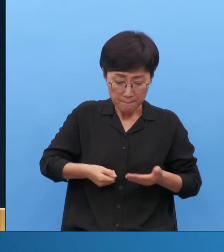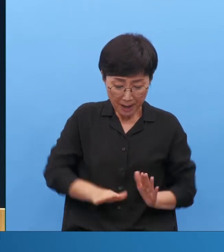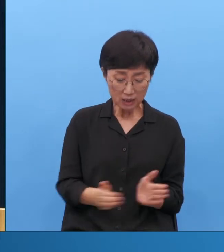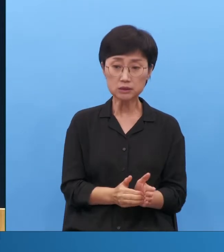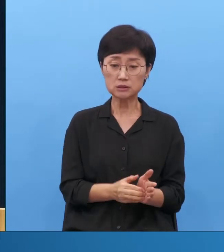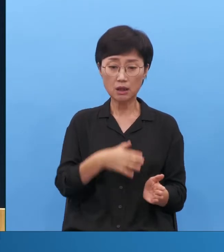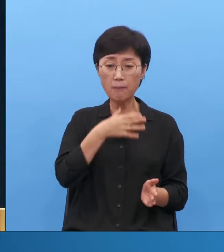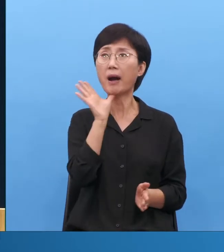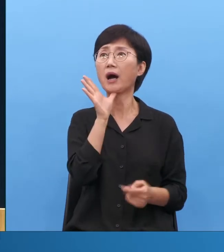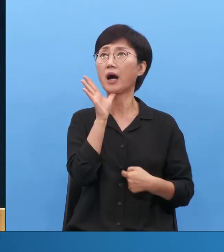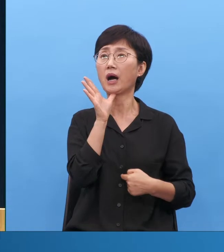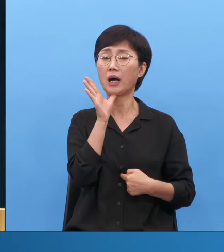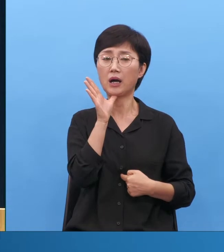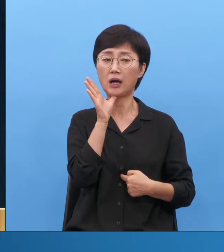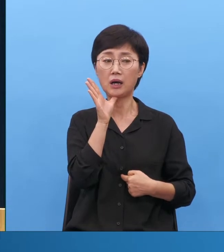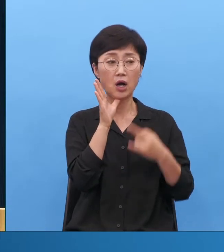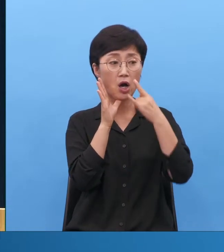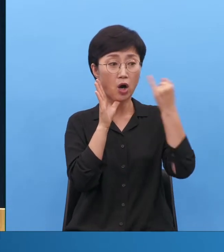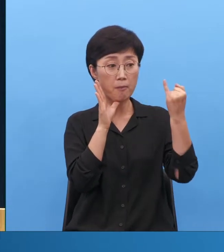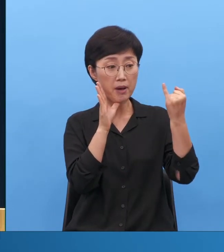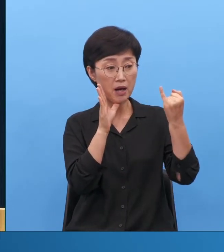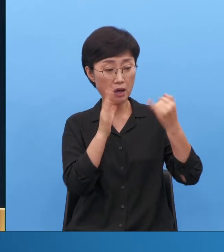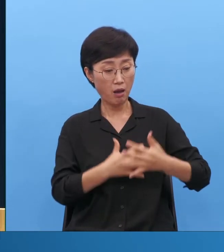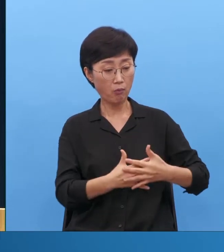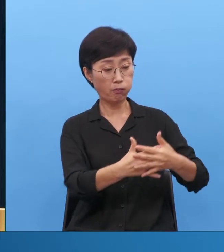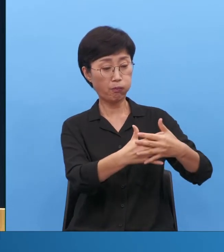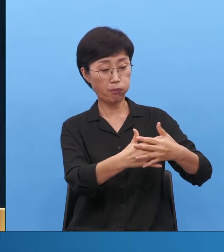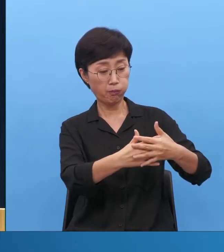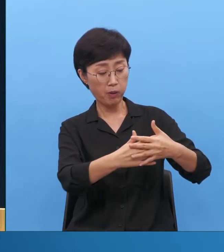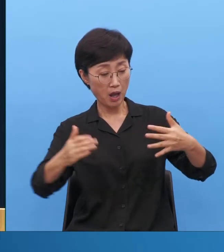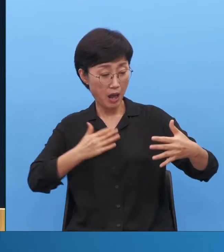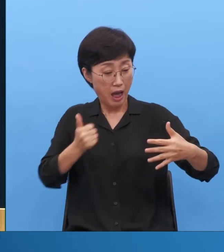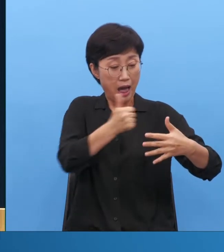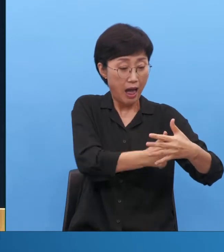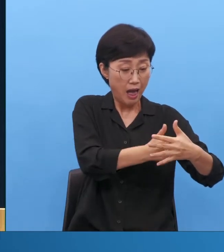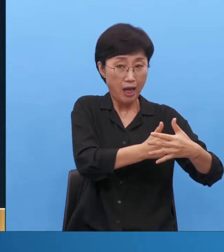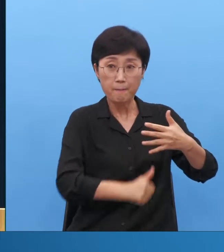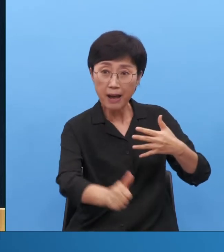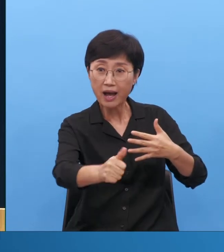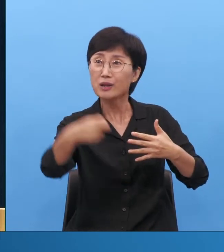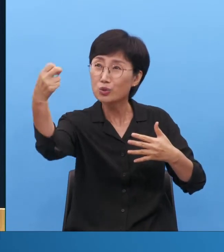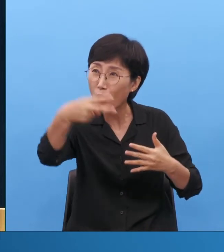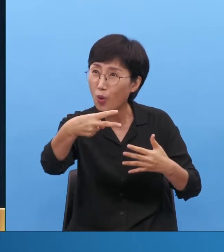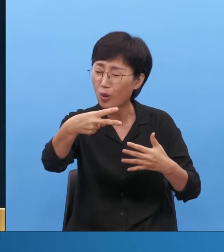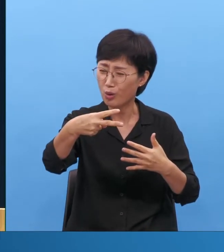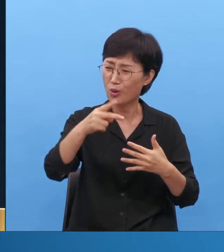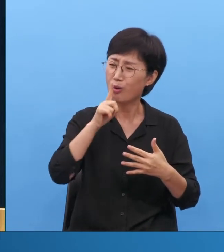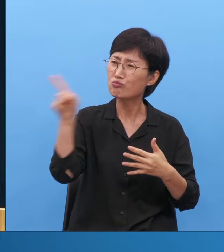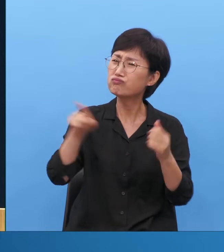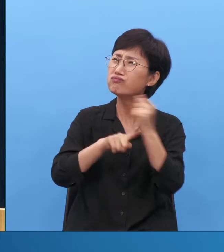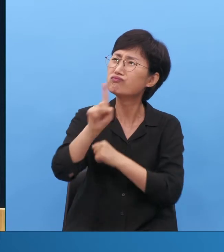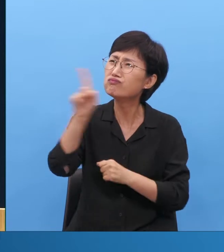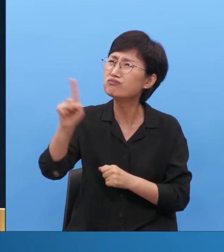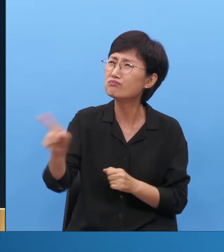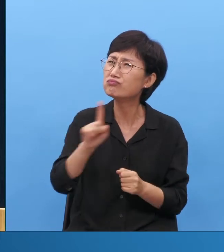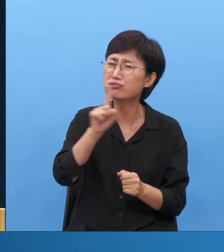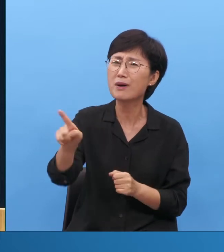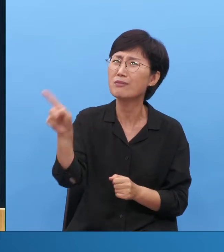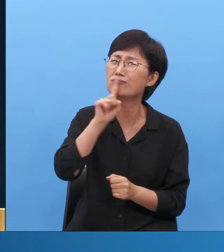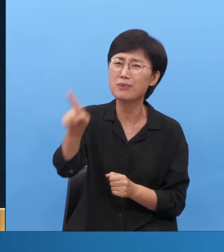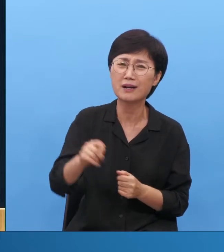늙은 내가 다시 들어갔다 나옵니까? So Nicodemus says, but I'm so old, then does that mean that somebody must enter into a second time into his mother's womb and be born again? What does that